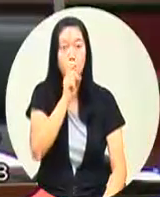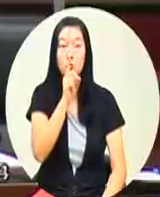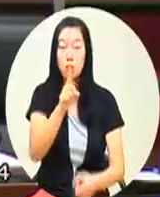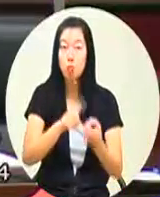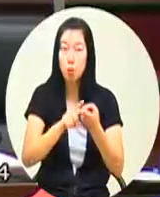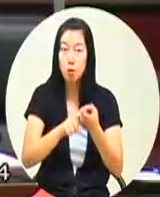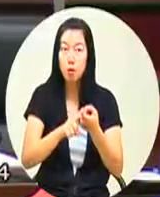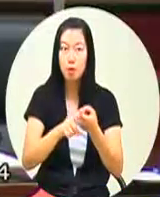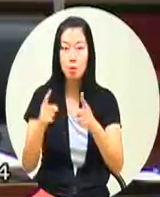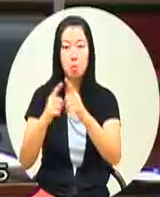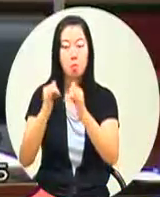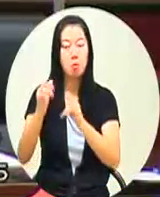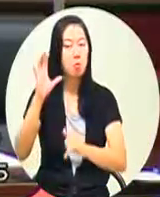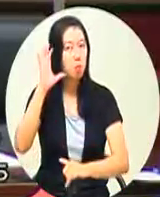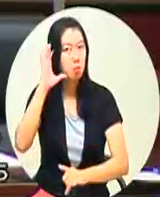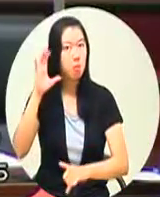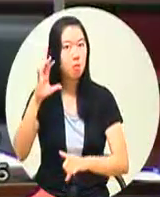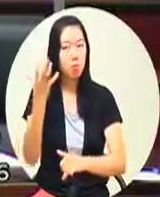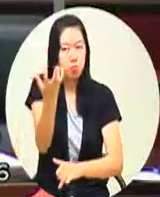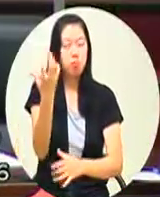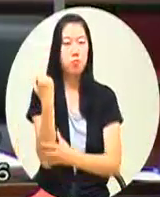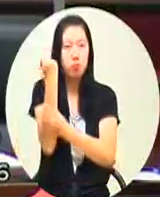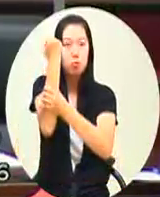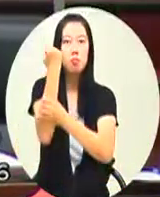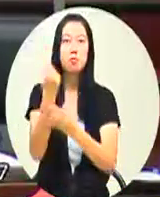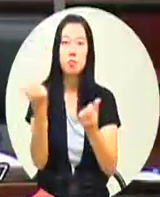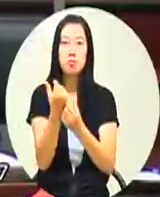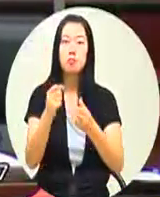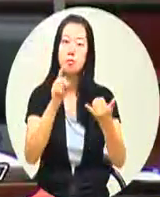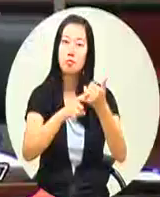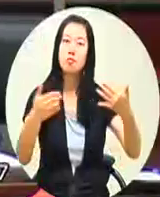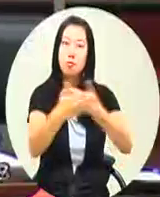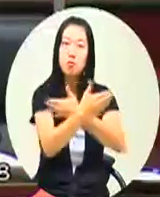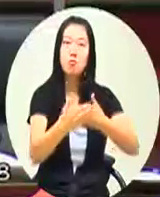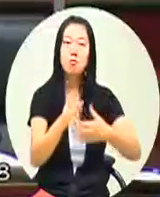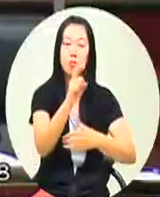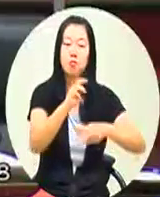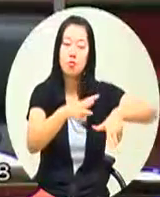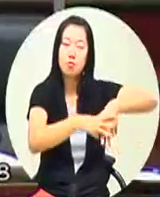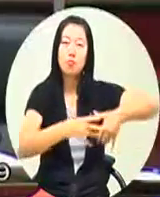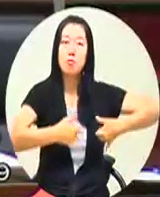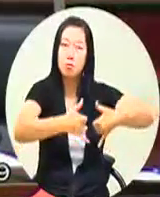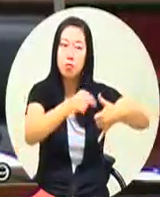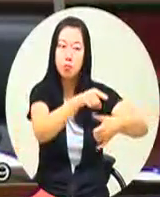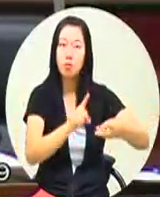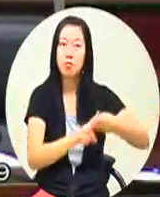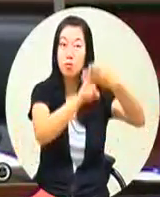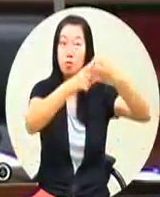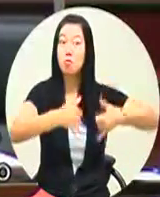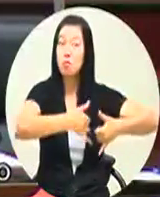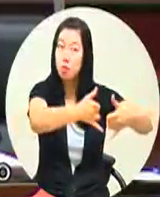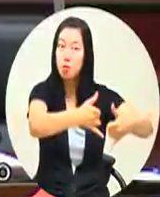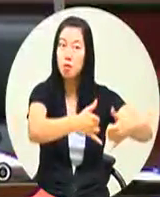民我听是支持的，比如说打通石泉路啊，石泉路是主要的道路啊，